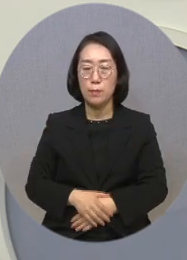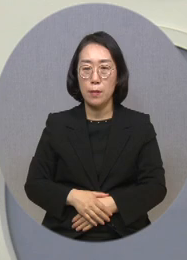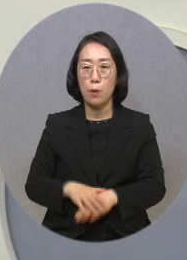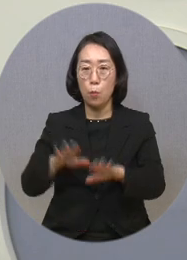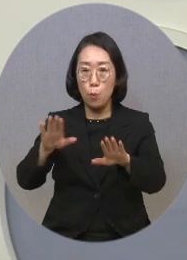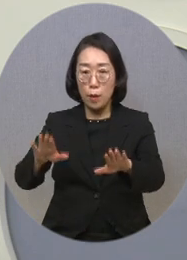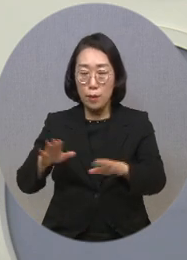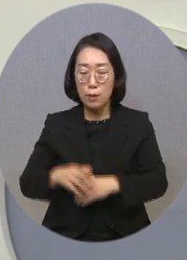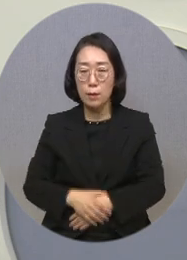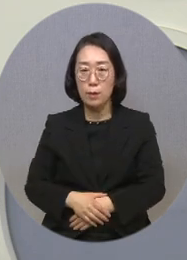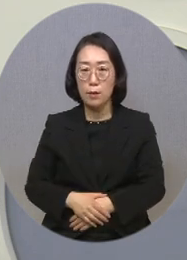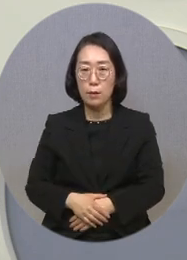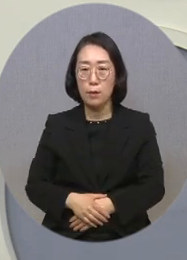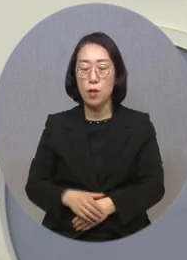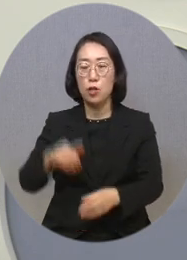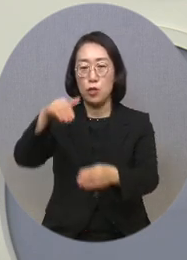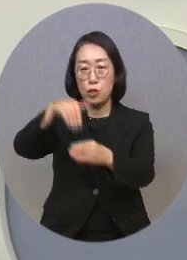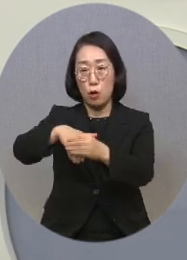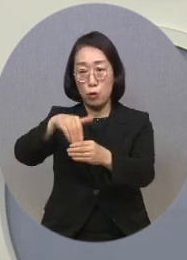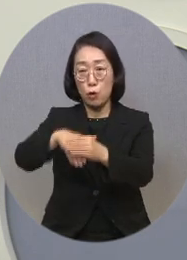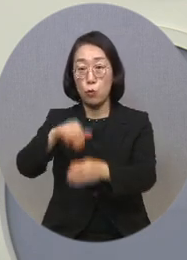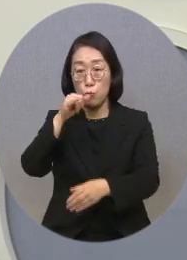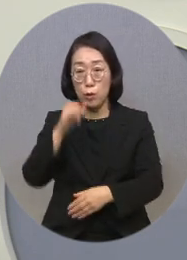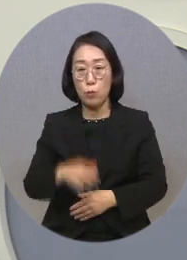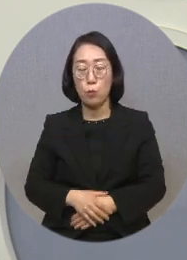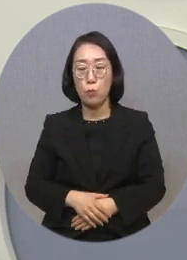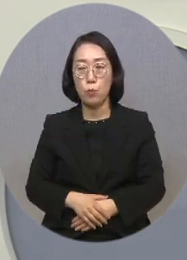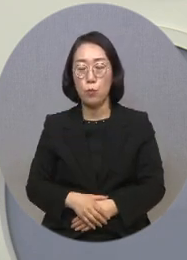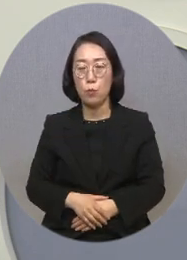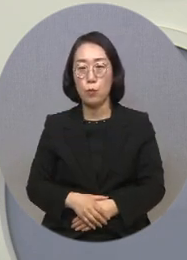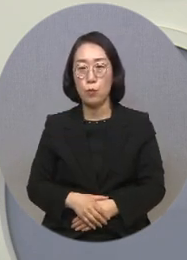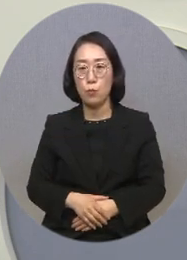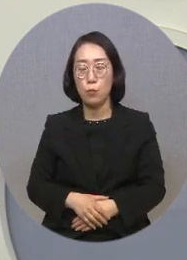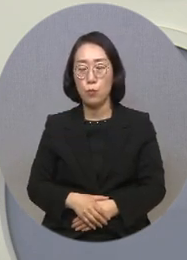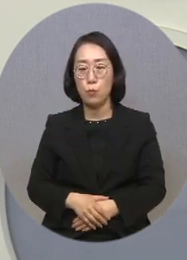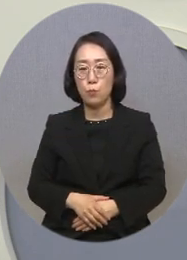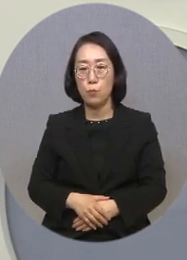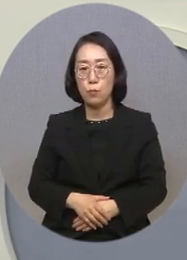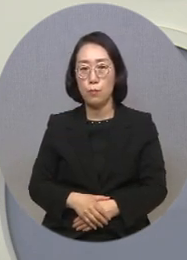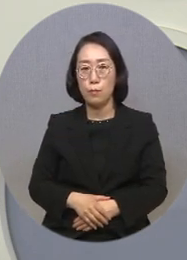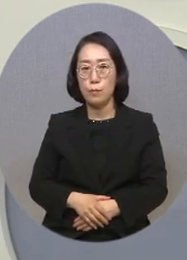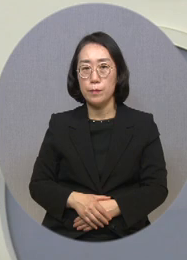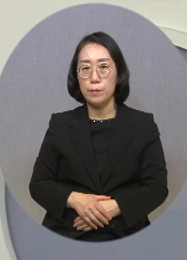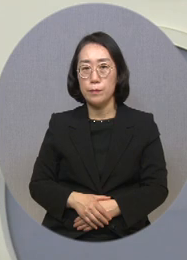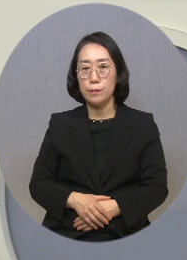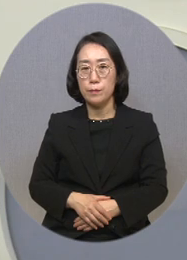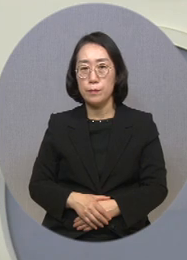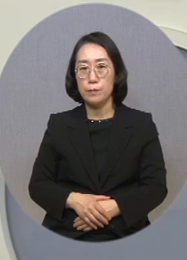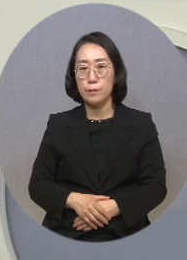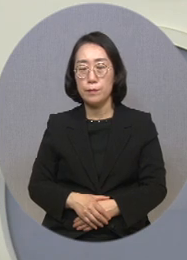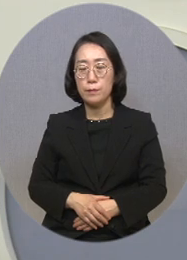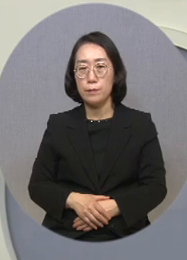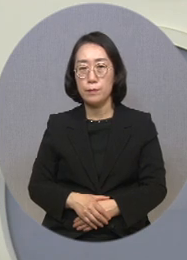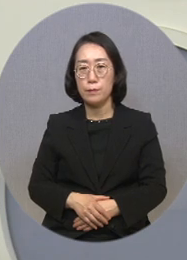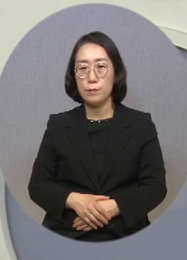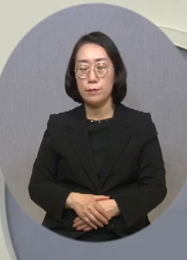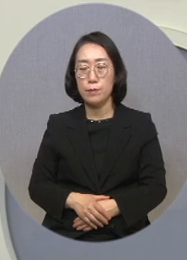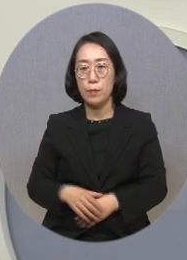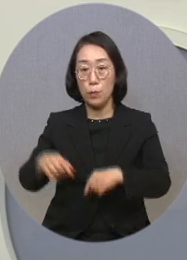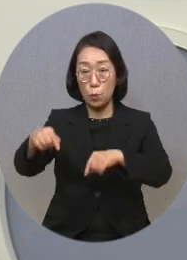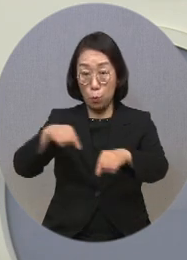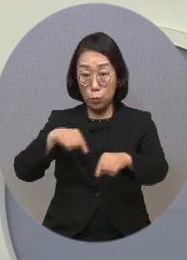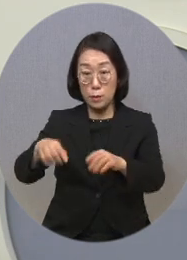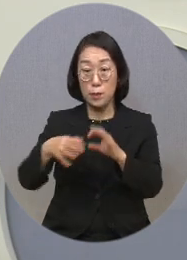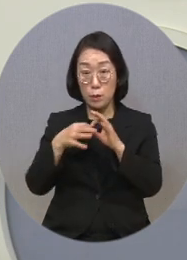올해는 뭐 우리나라 대선도 있고 또 여러 가지 어떤 그러한 그 국사의